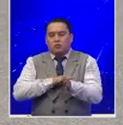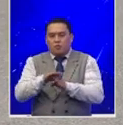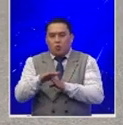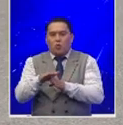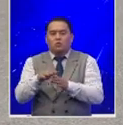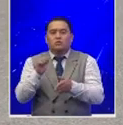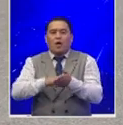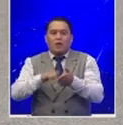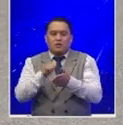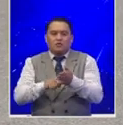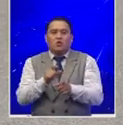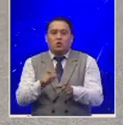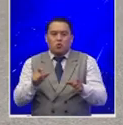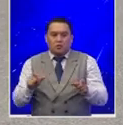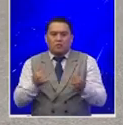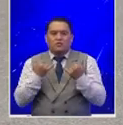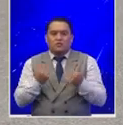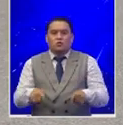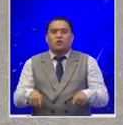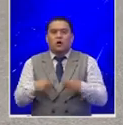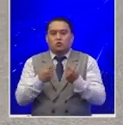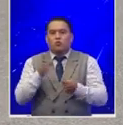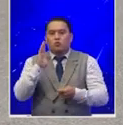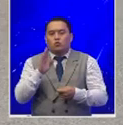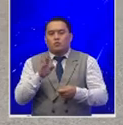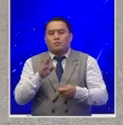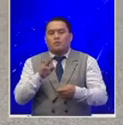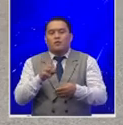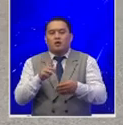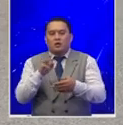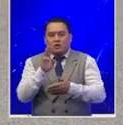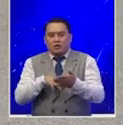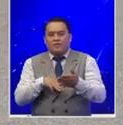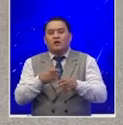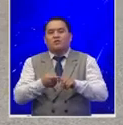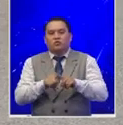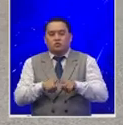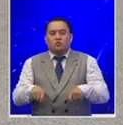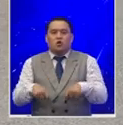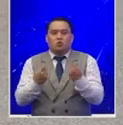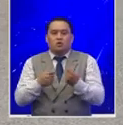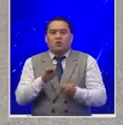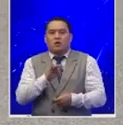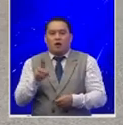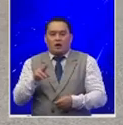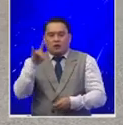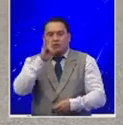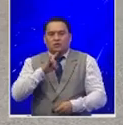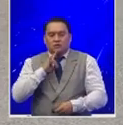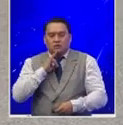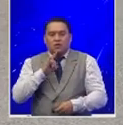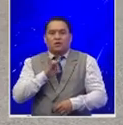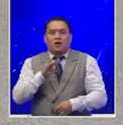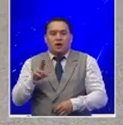Есть замечания и к пассажирам. Сегодняшние нарушители будут привлечены к ответственности по статье 425 пункт 1 административного